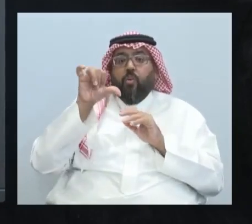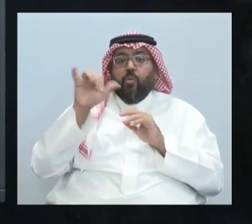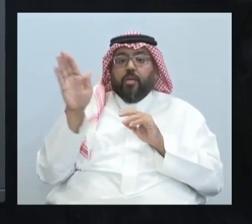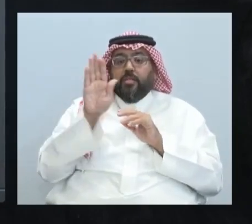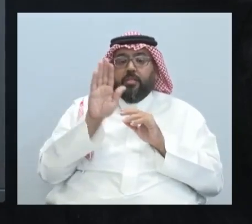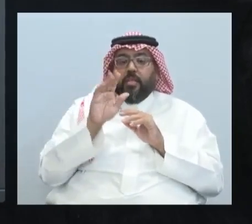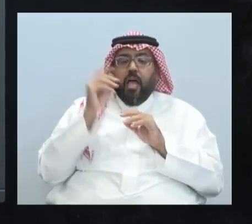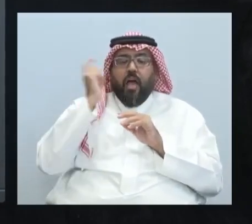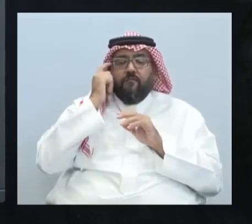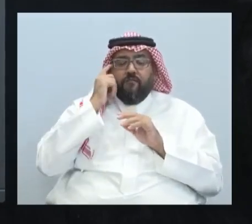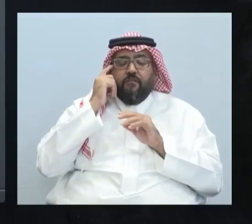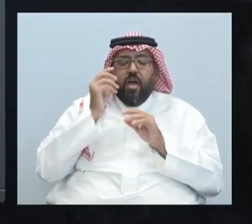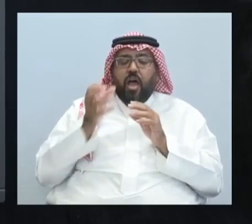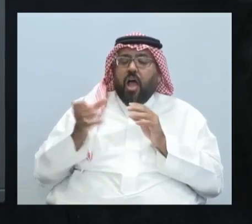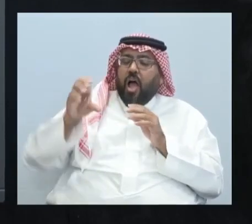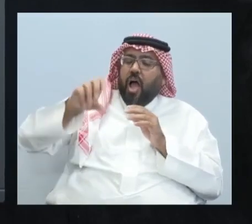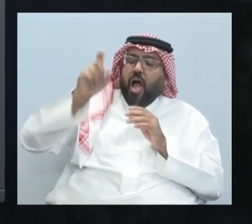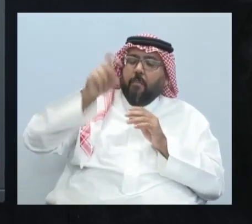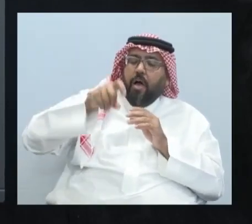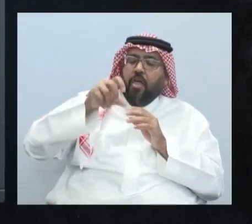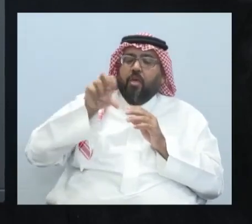للتعرف على الاحماض والقواعد